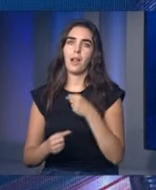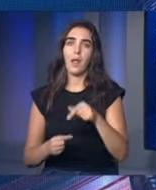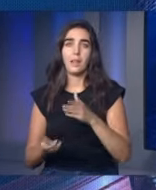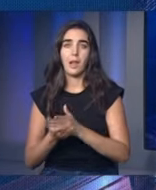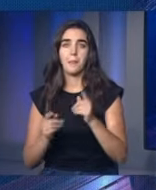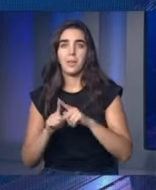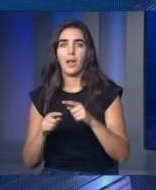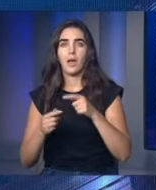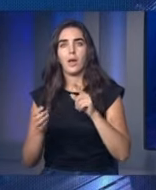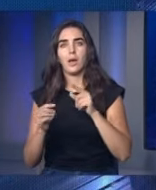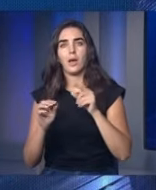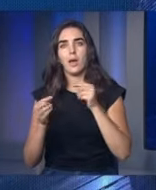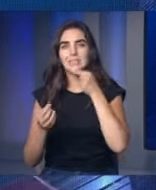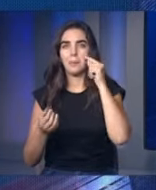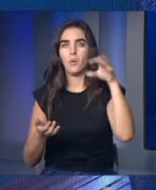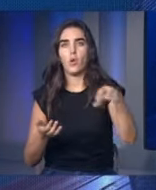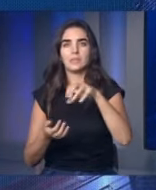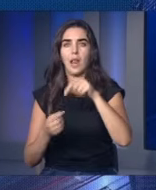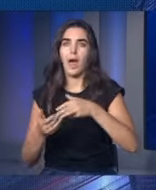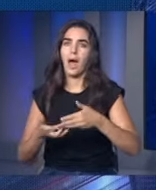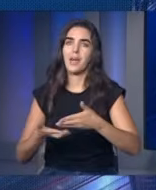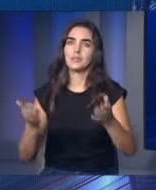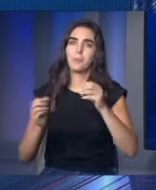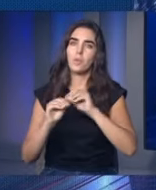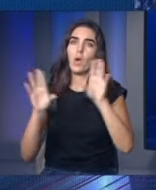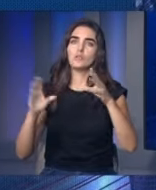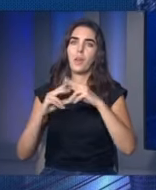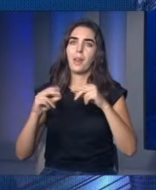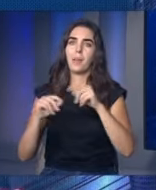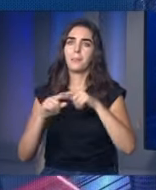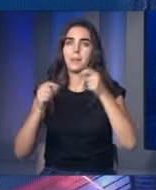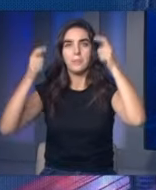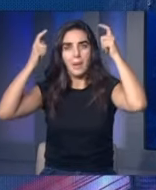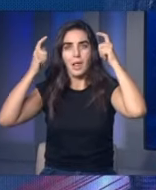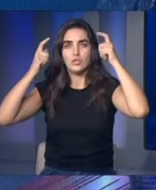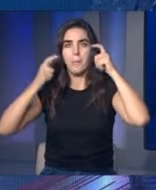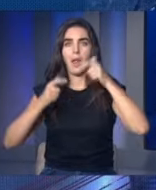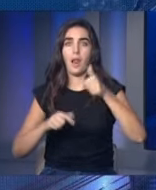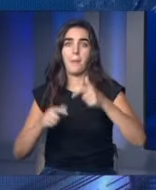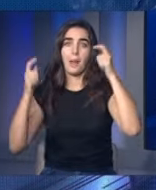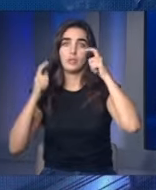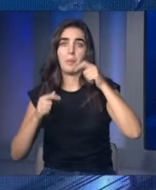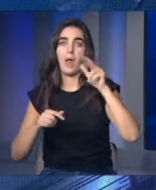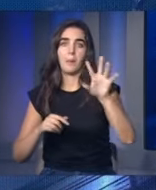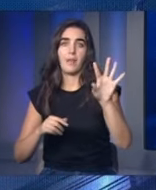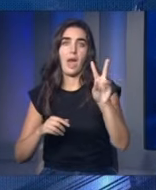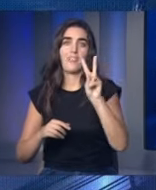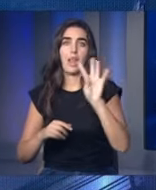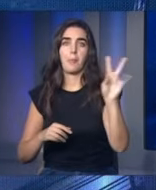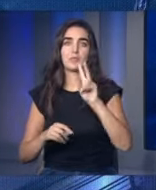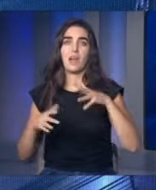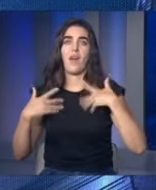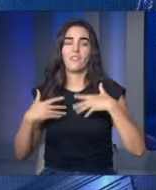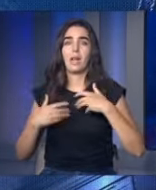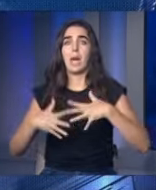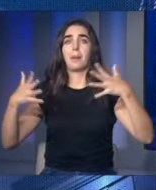معه ندى كوسة على عرش التوهج اللبناني متوجة ملكة للجمال 2024 في احتفال